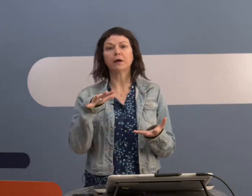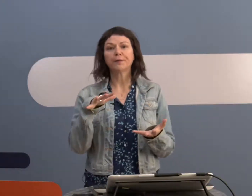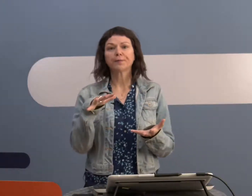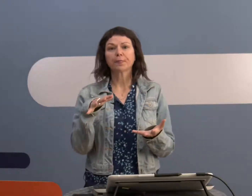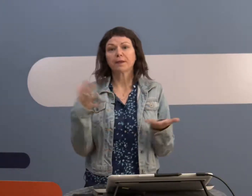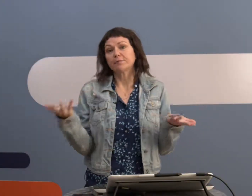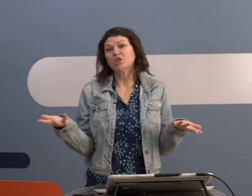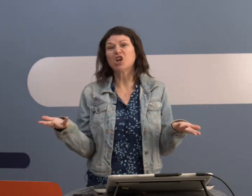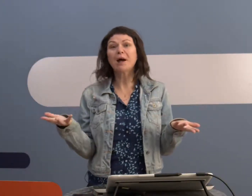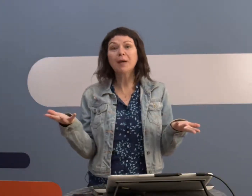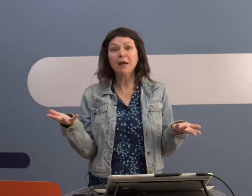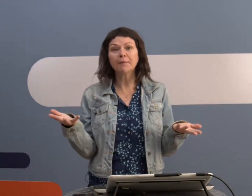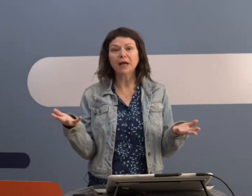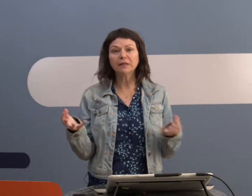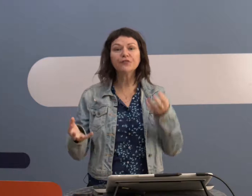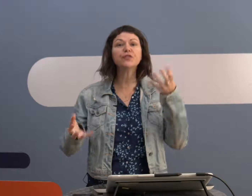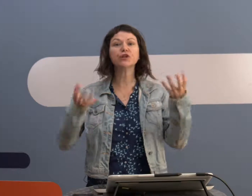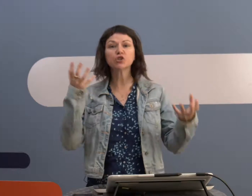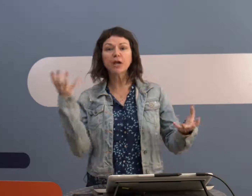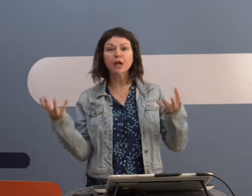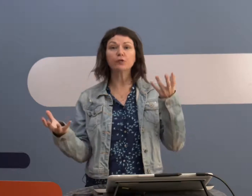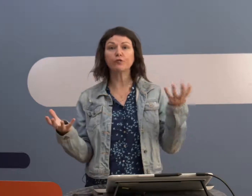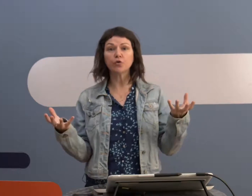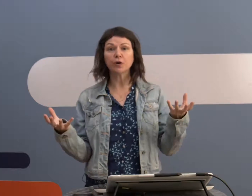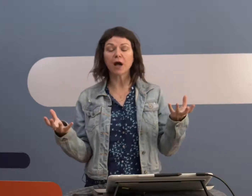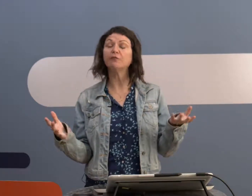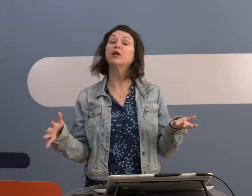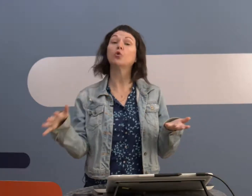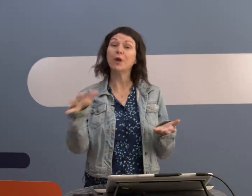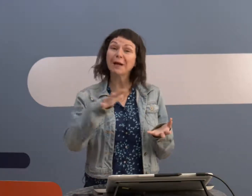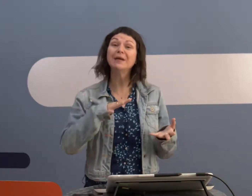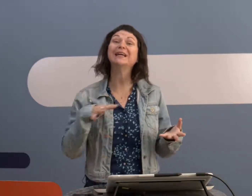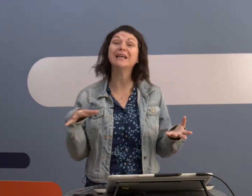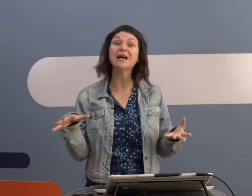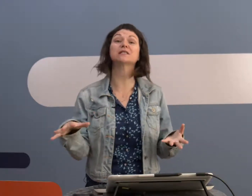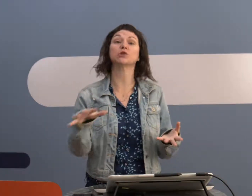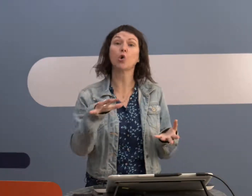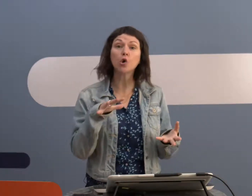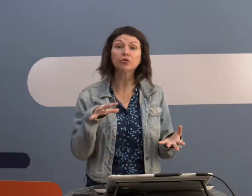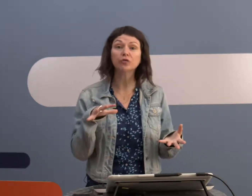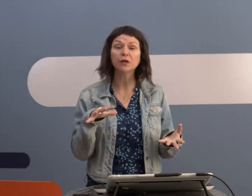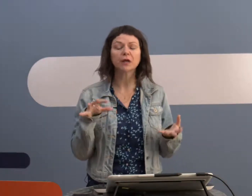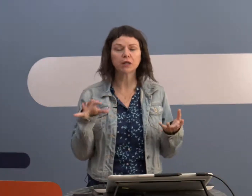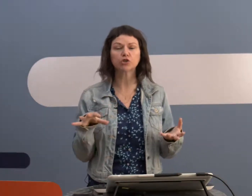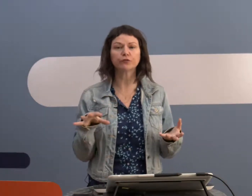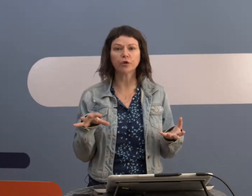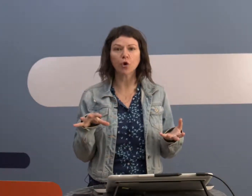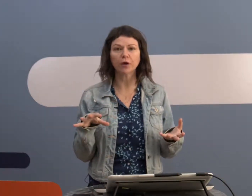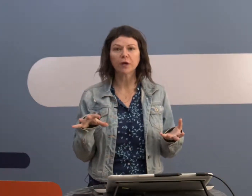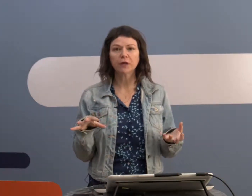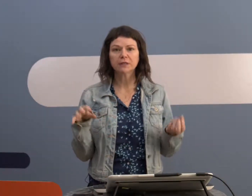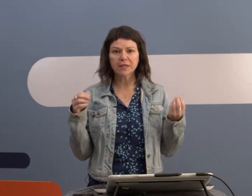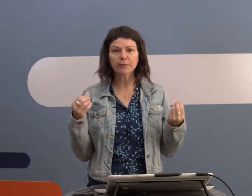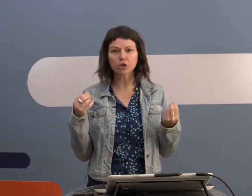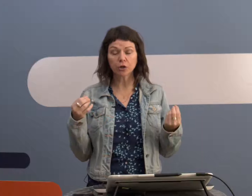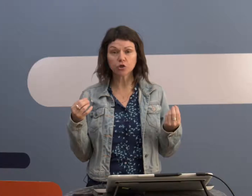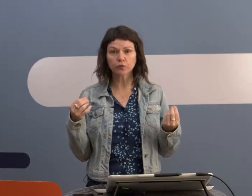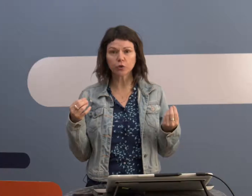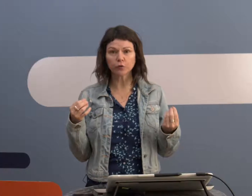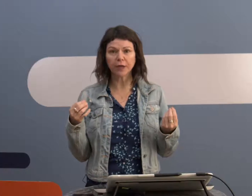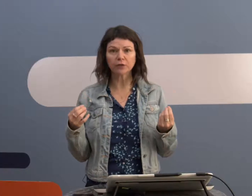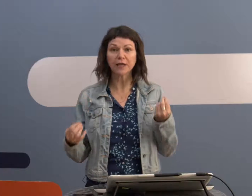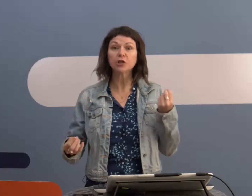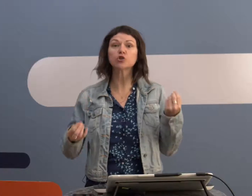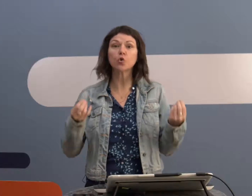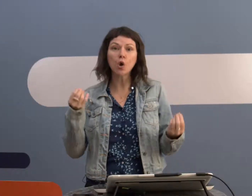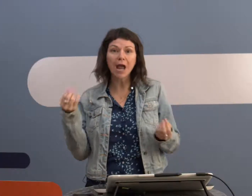דבר. משעמם, עדיף דווקא שיהיה גיוון, אבל לכולם הגיעה הזכות לשוויון. זה מה שחשוב,